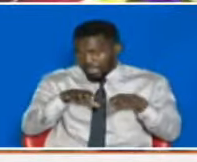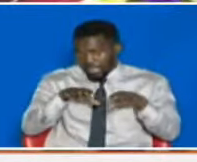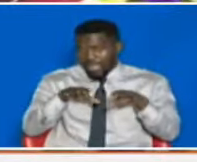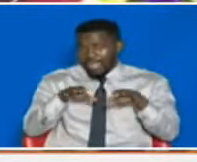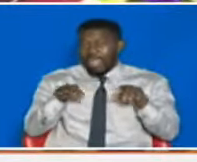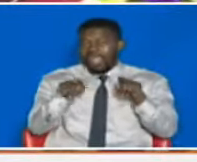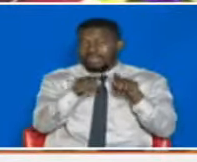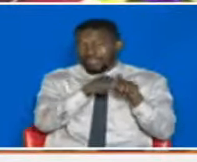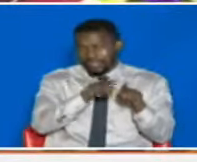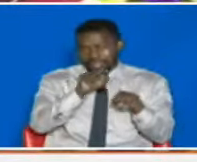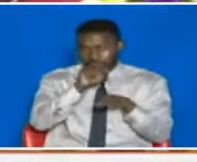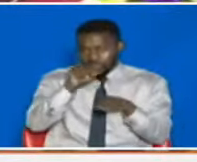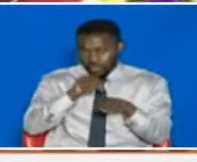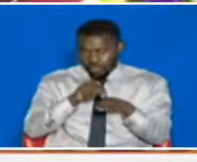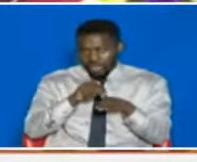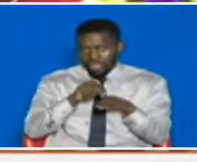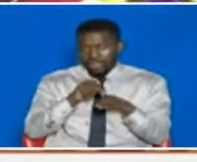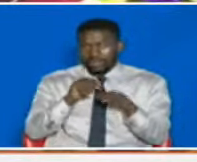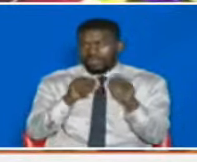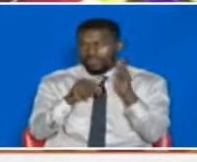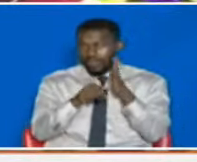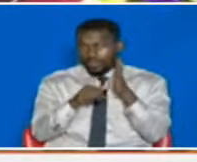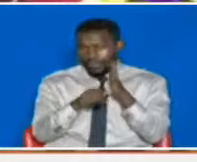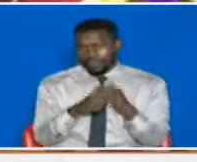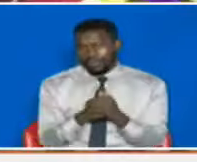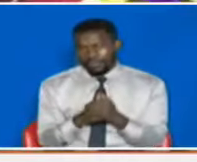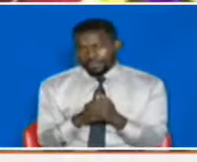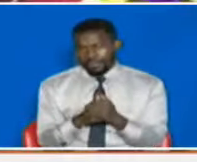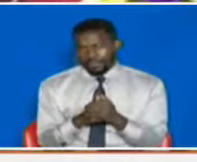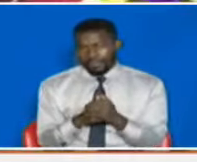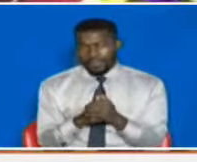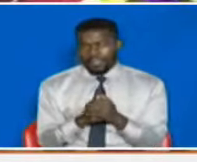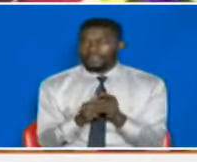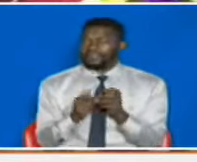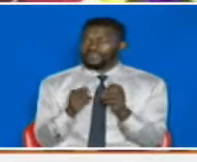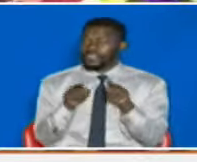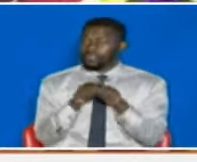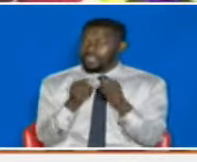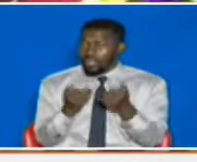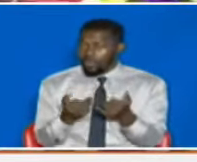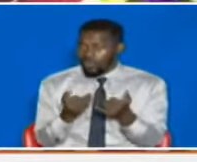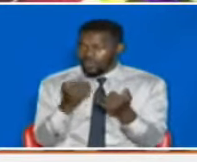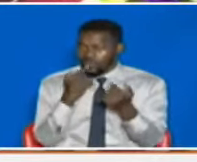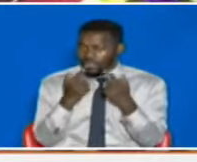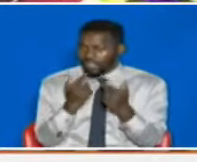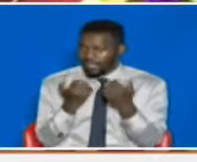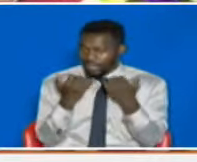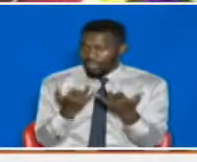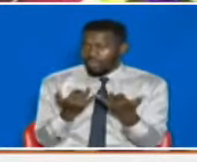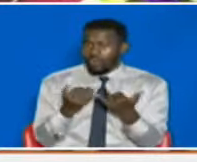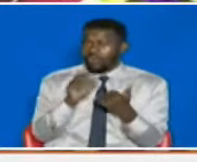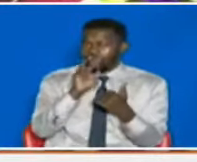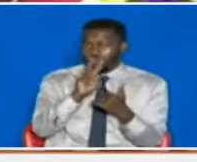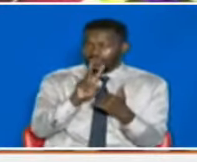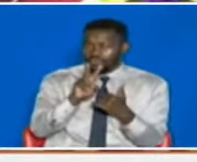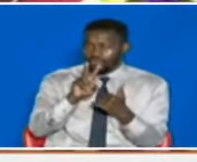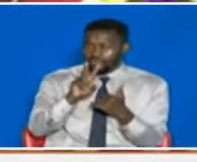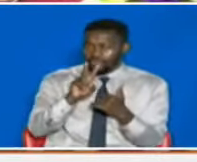Declare a national disaster. Kama tunavyozungumza, watu